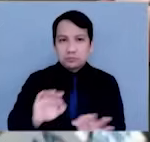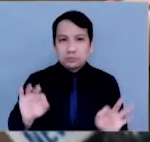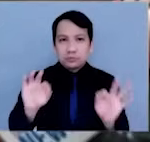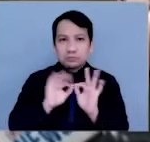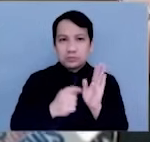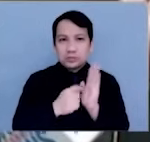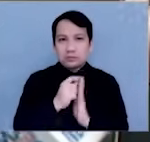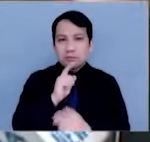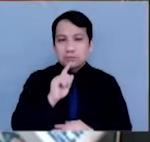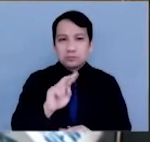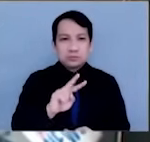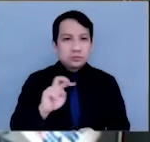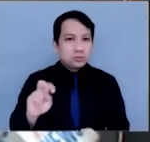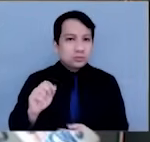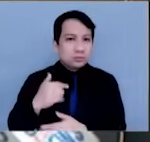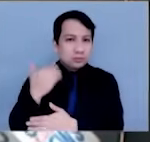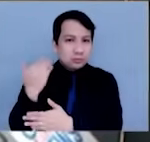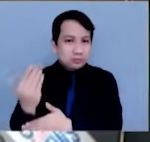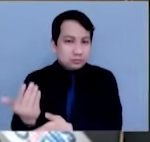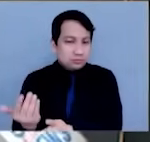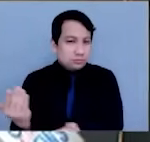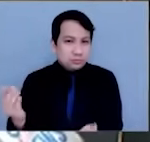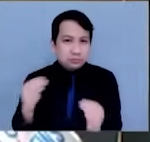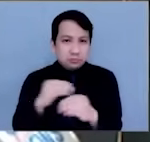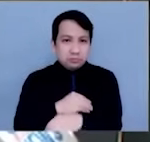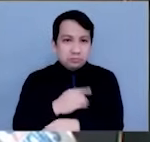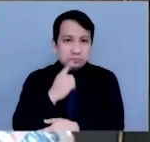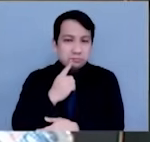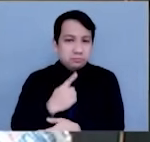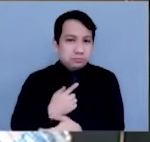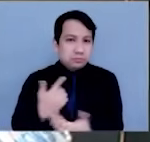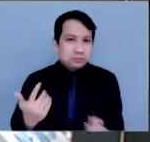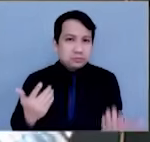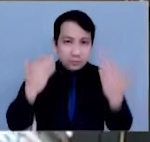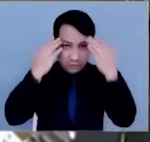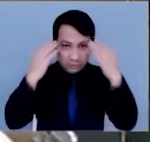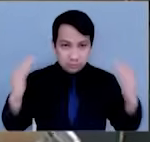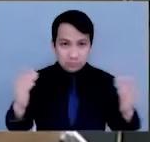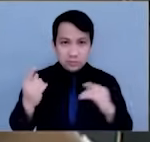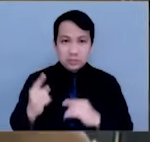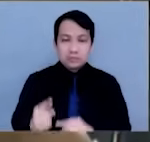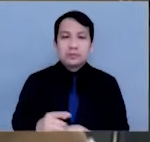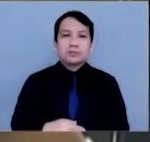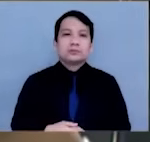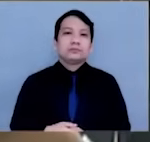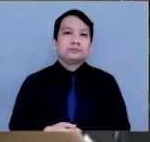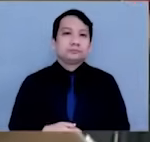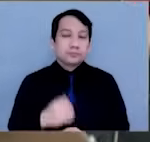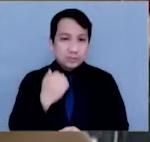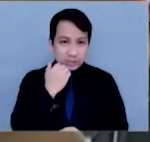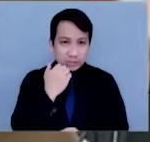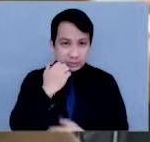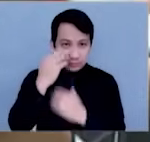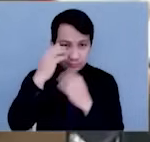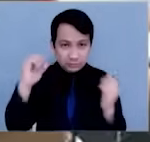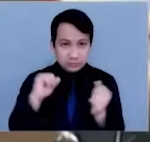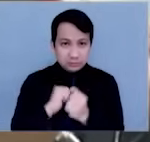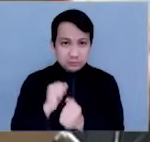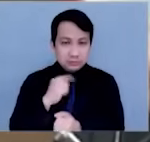hundred meters away from my own office, na hindi ko alam yung nangyayari doon, illegal na ganitong kalaki na